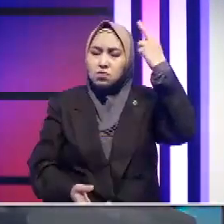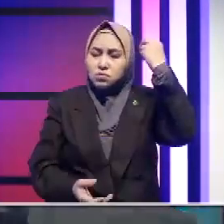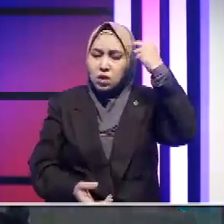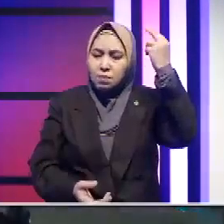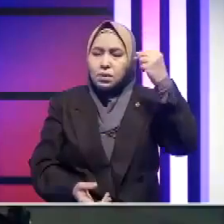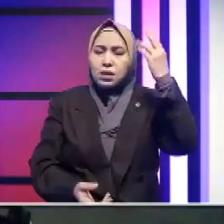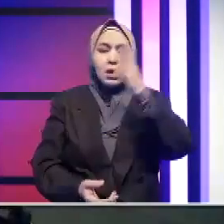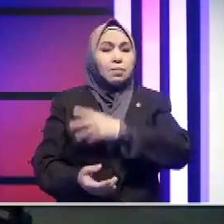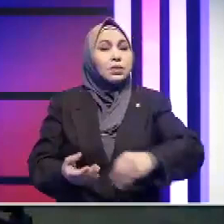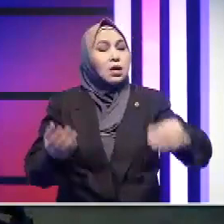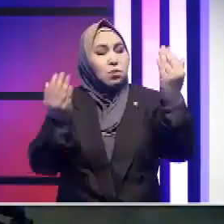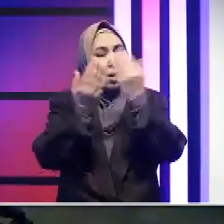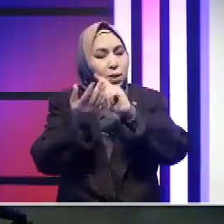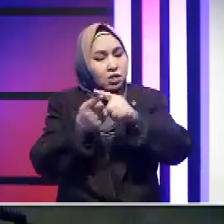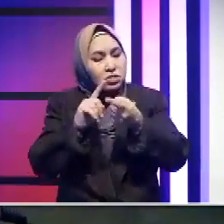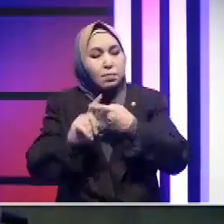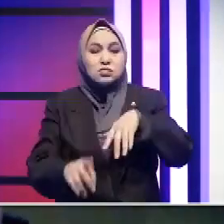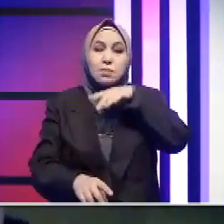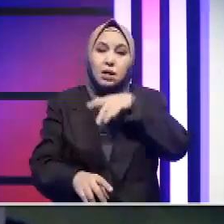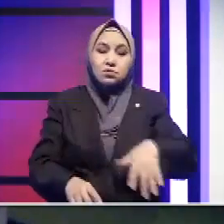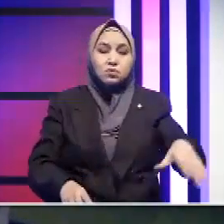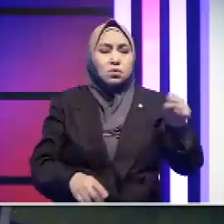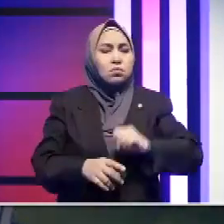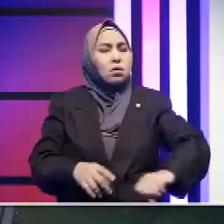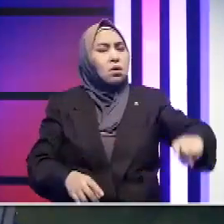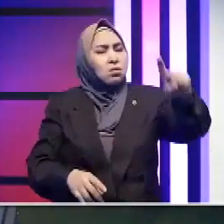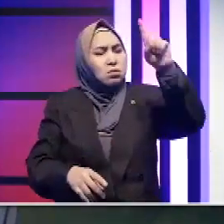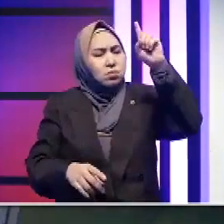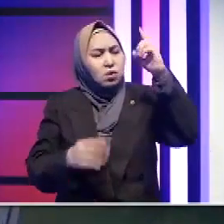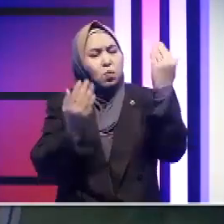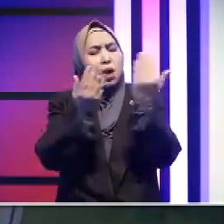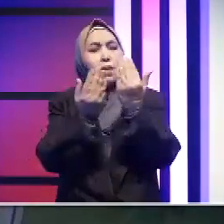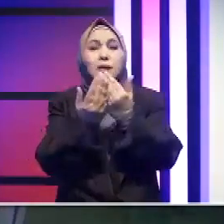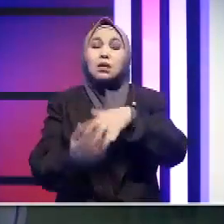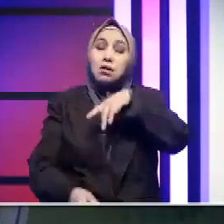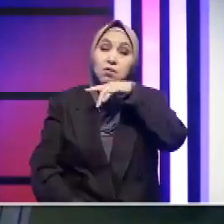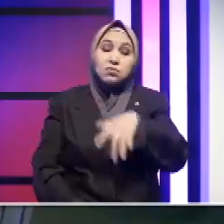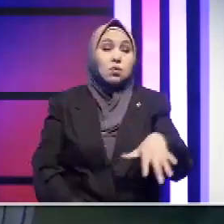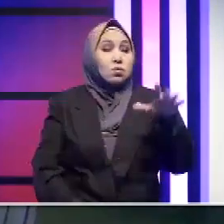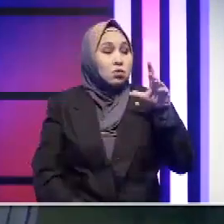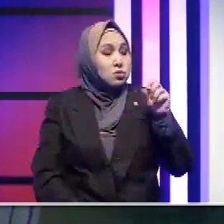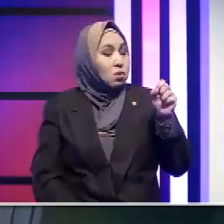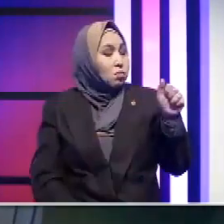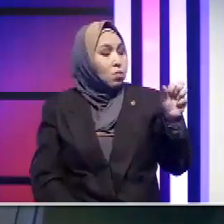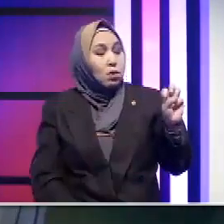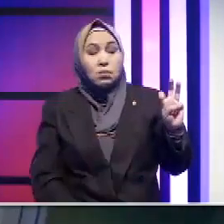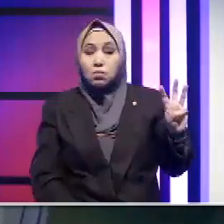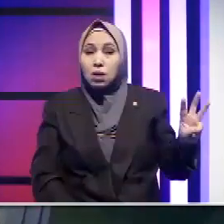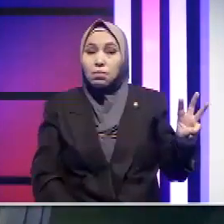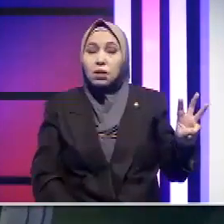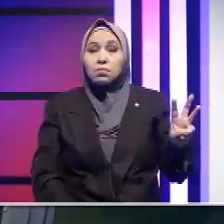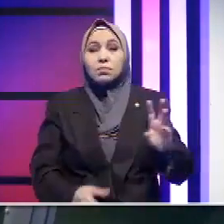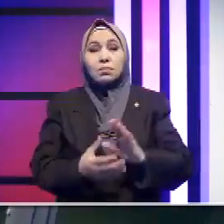wa'ala alihi washohbihi ajma'in allahummasollialasayyidinamuhammad jiwa Made ali